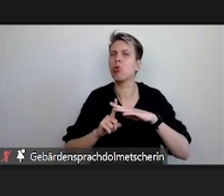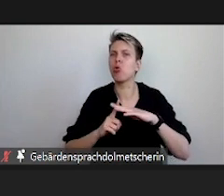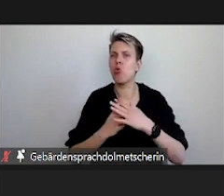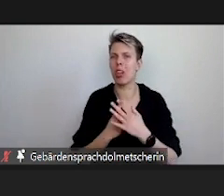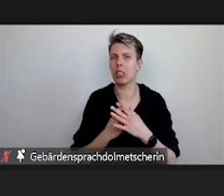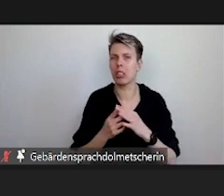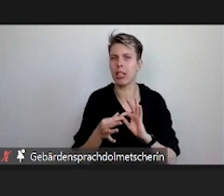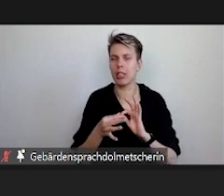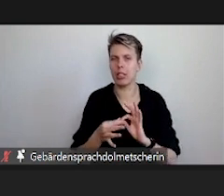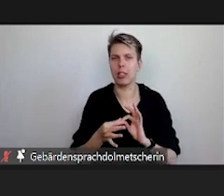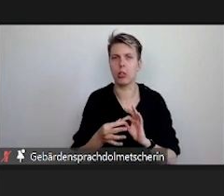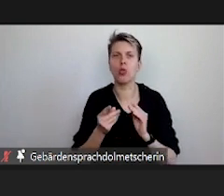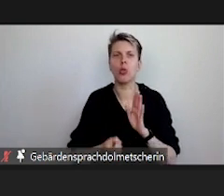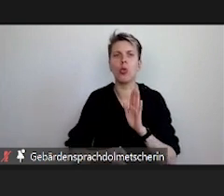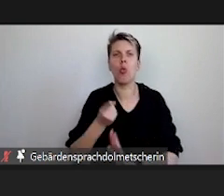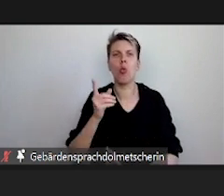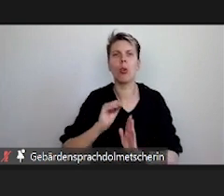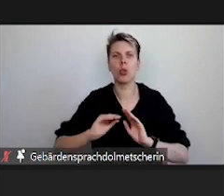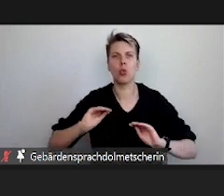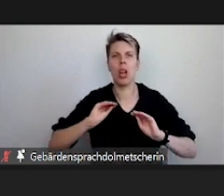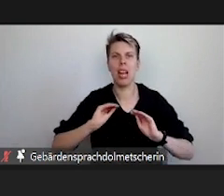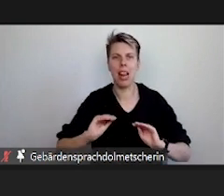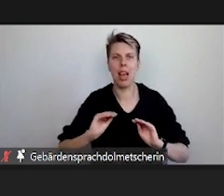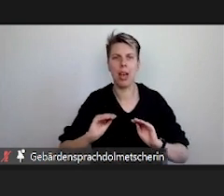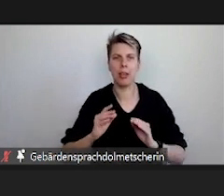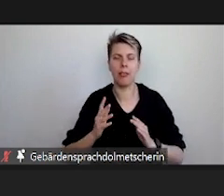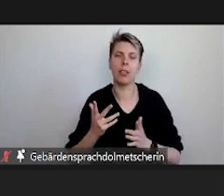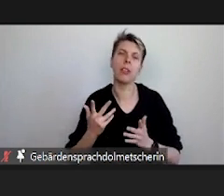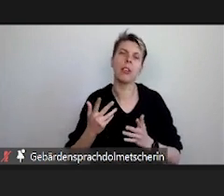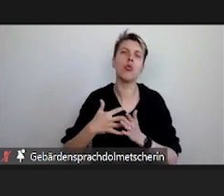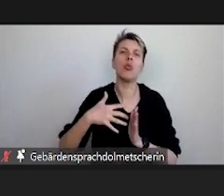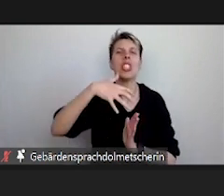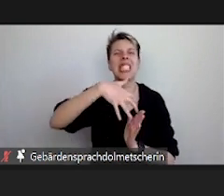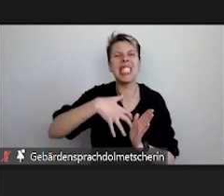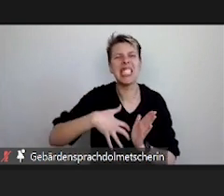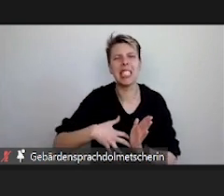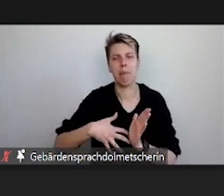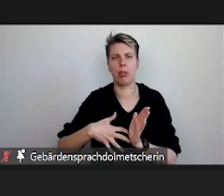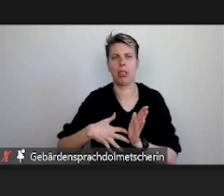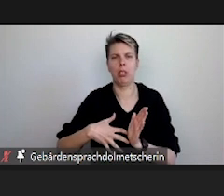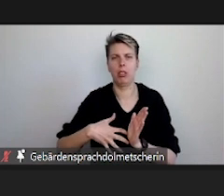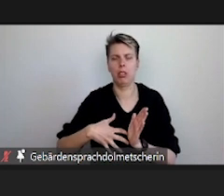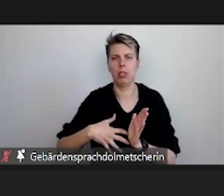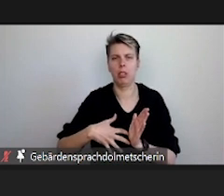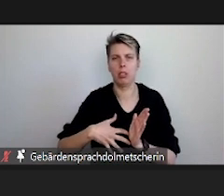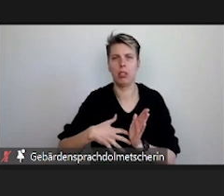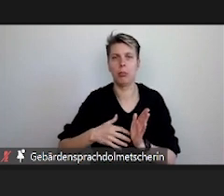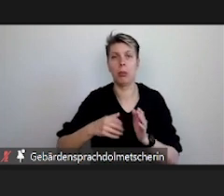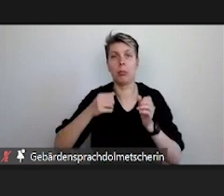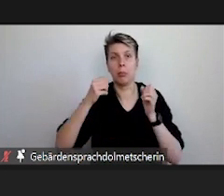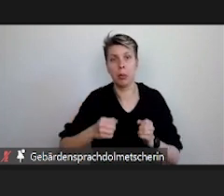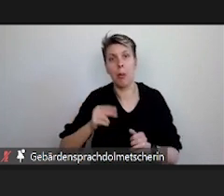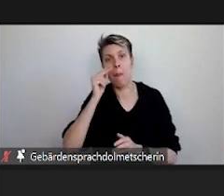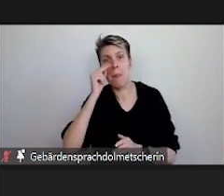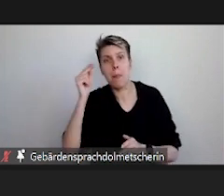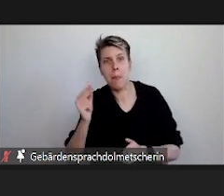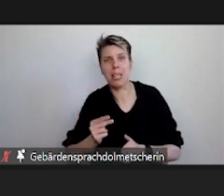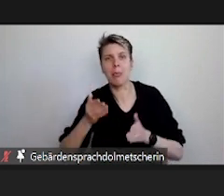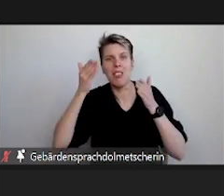in der Hochschullehre bei Vorlesungsmaterialien, bei Skripten und so weiter eine fachliche Perspektive. In der Regel